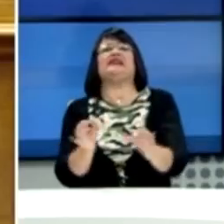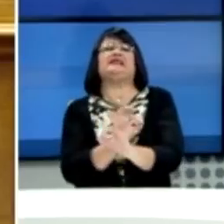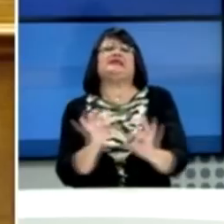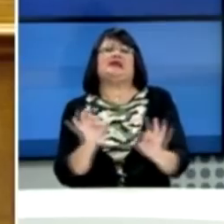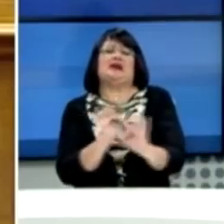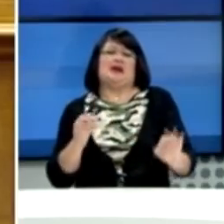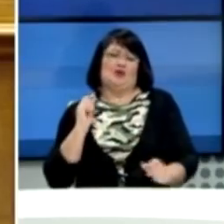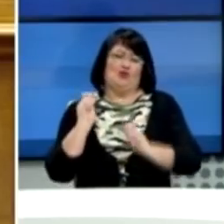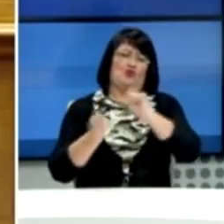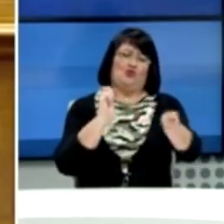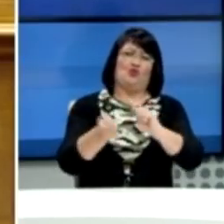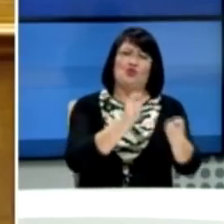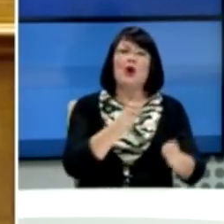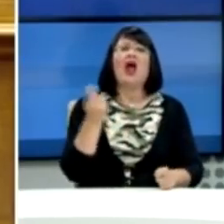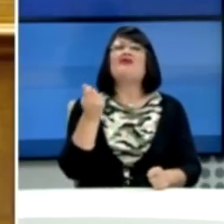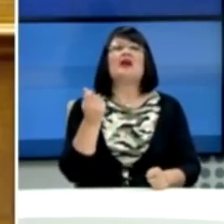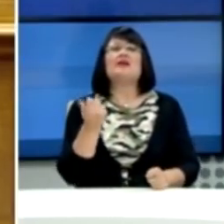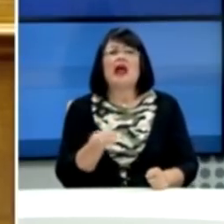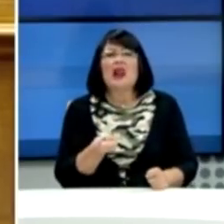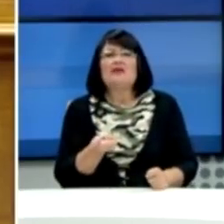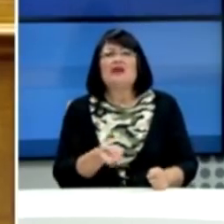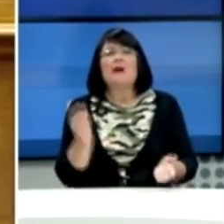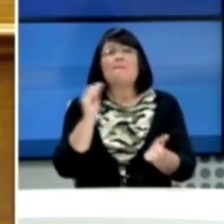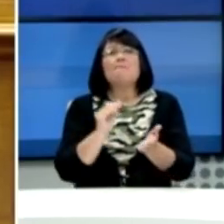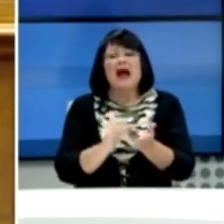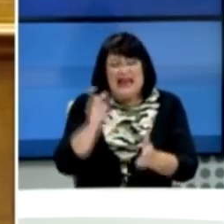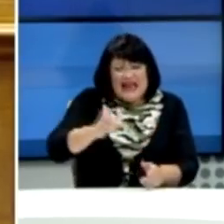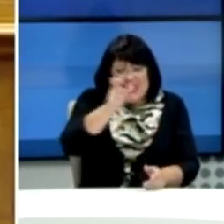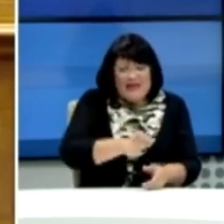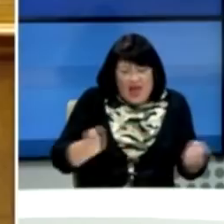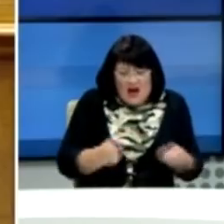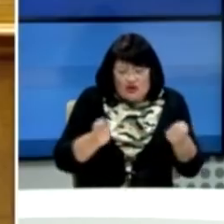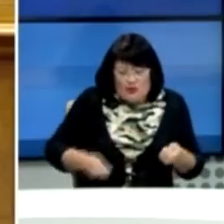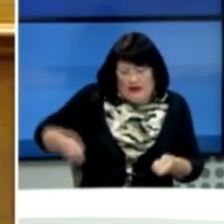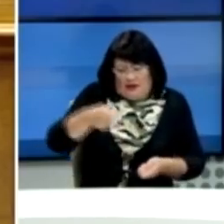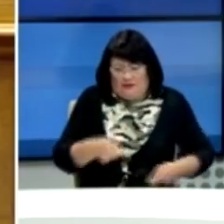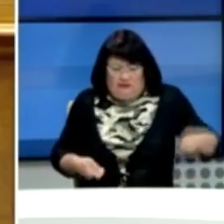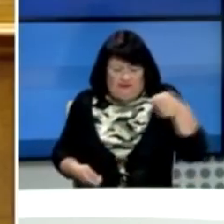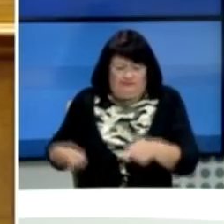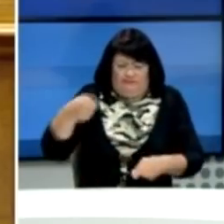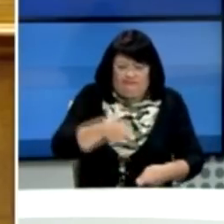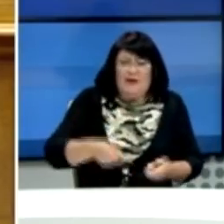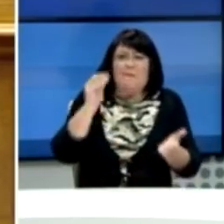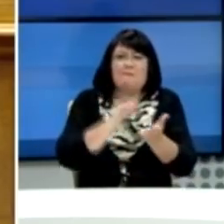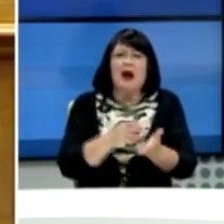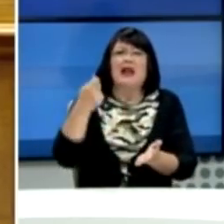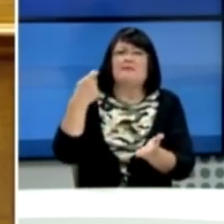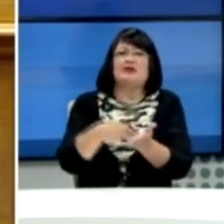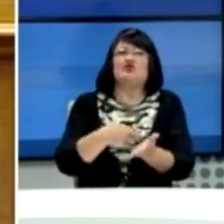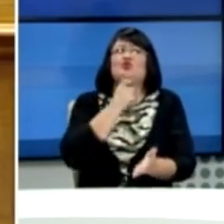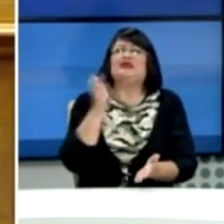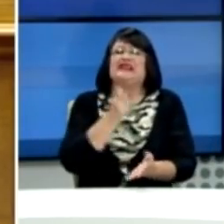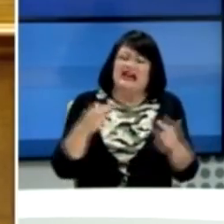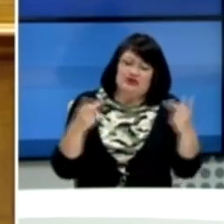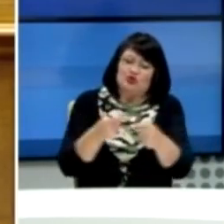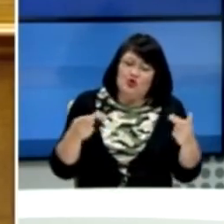οποίο σε τελική ανάλυση θα πληρωθεί πάλι από τους εργαζόμενους, από τον ελληνικό λαό, με νέες περικοπές σε μισθούς,